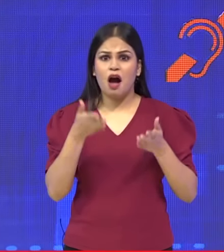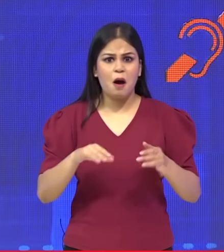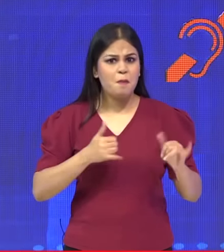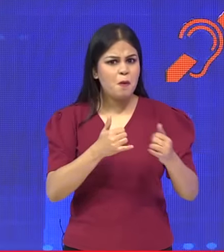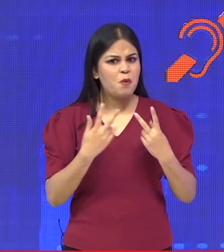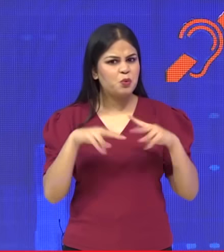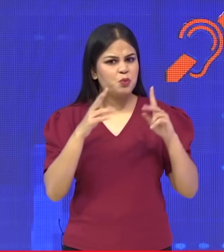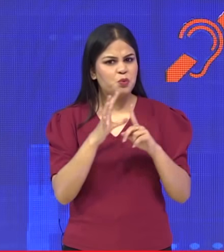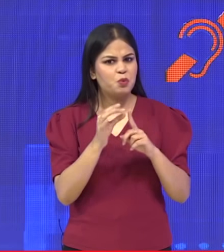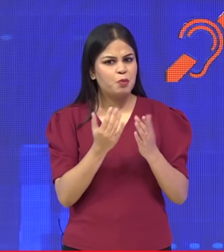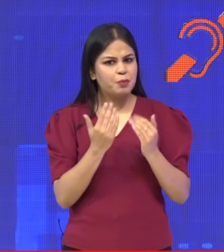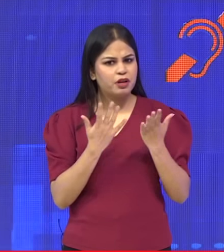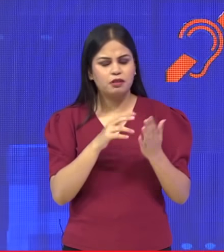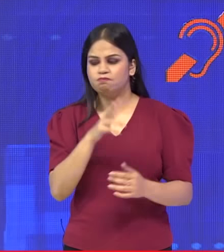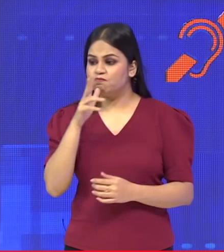नहीं कर सकते